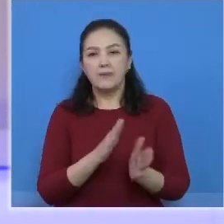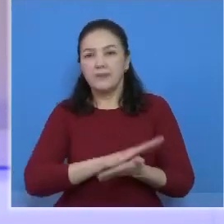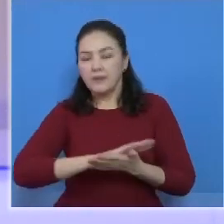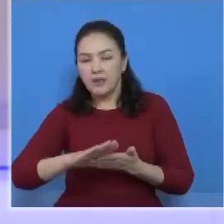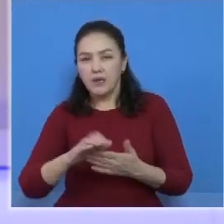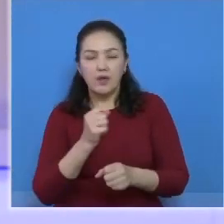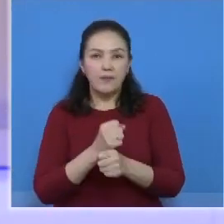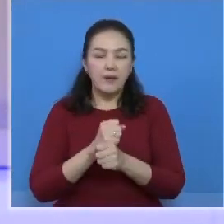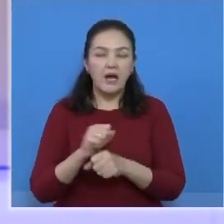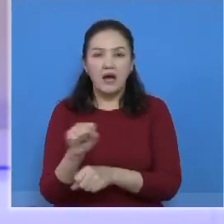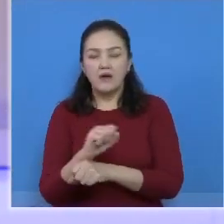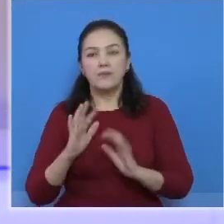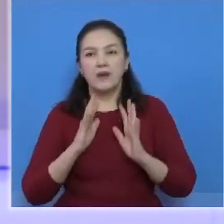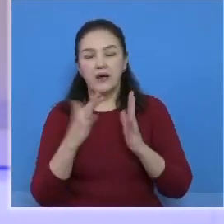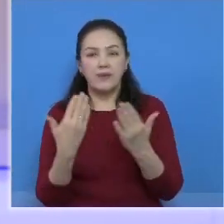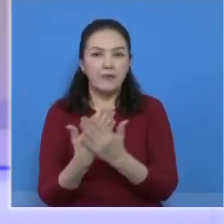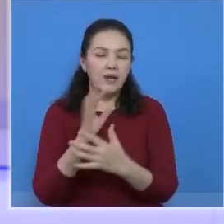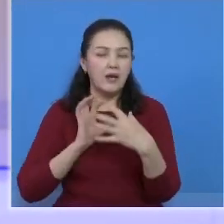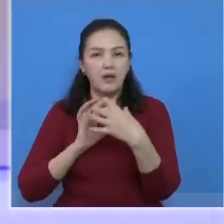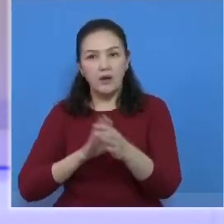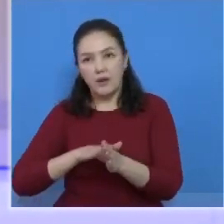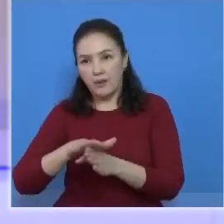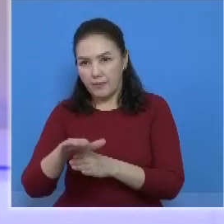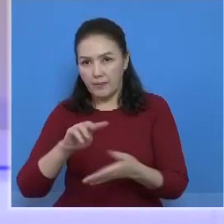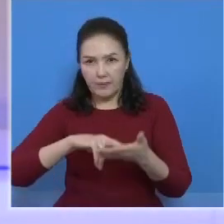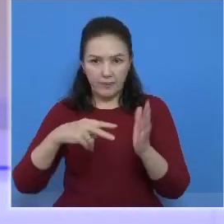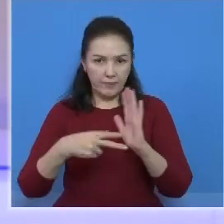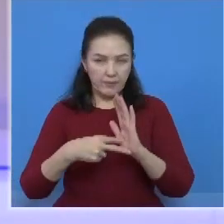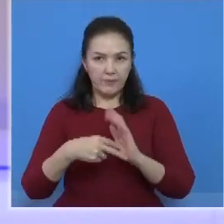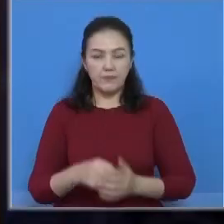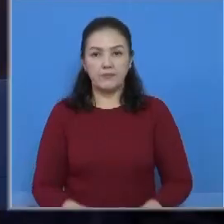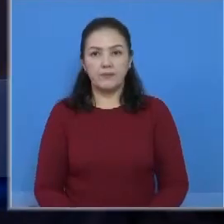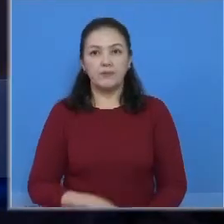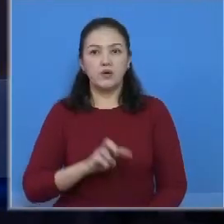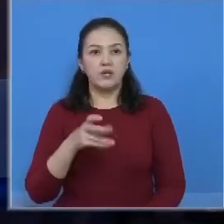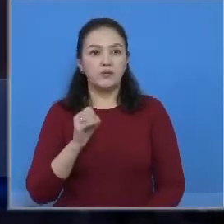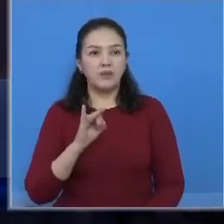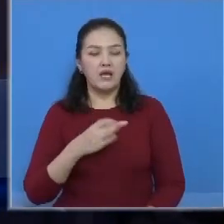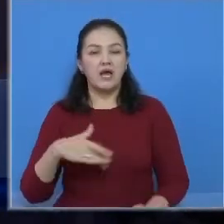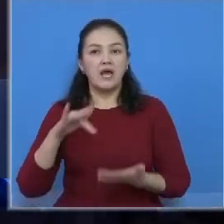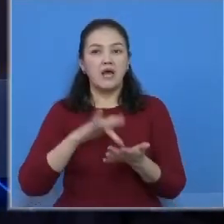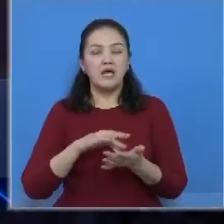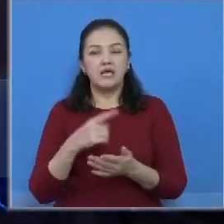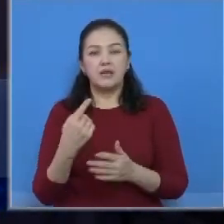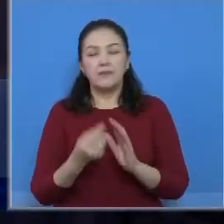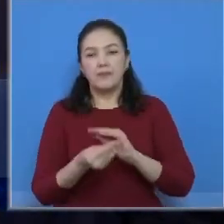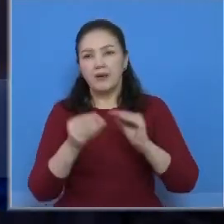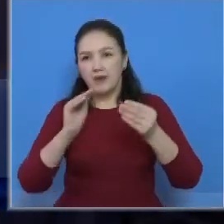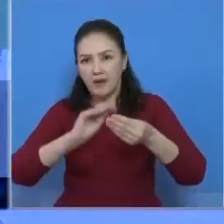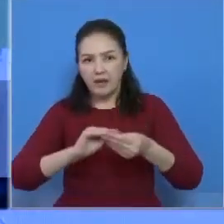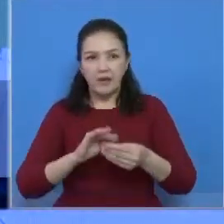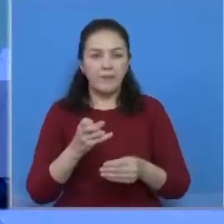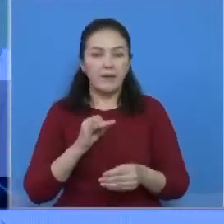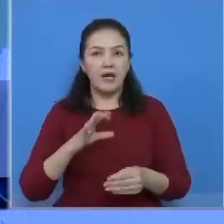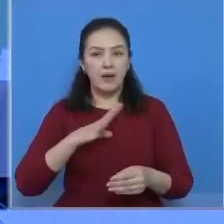тазалықты жөндеп, автопарктерді жаңа автобустармен толықтыру жоспарда. Мұрат Жүребековтің қаладағы ең өзекті проблема ретінде